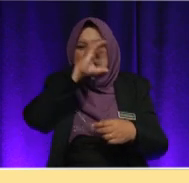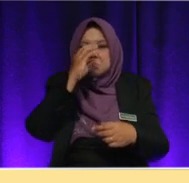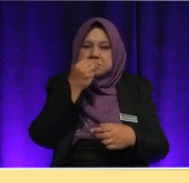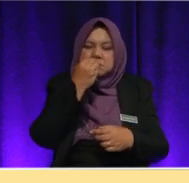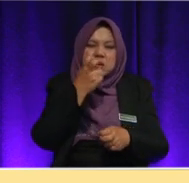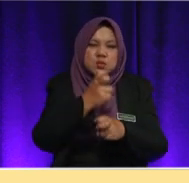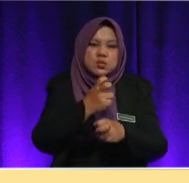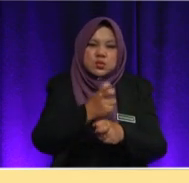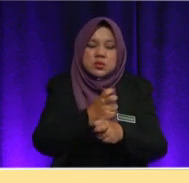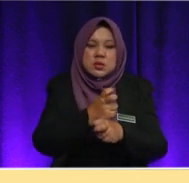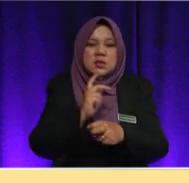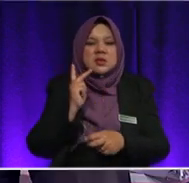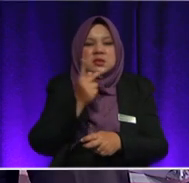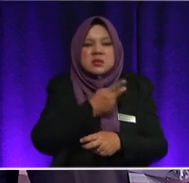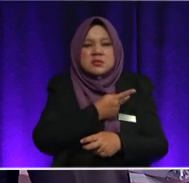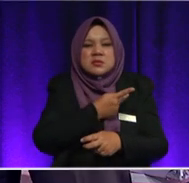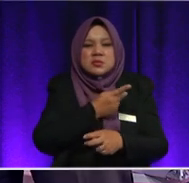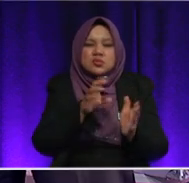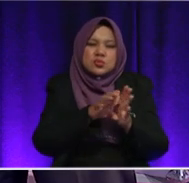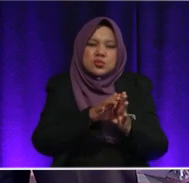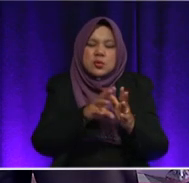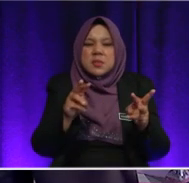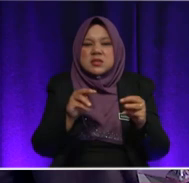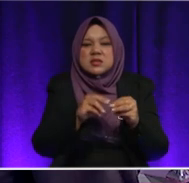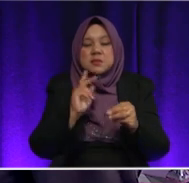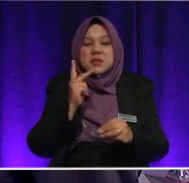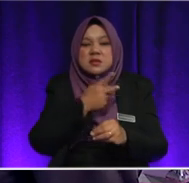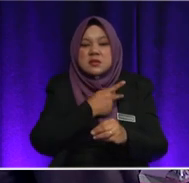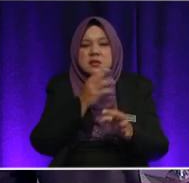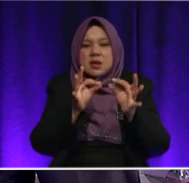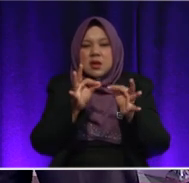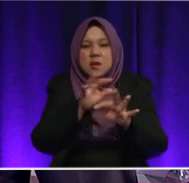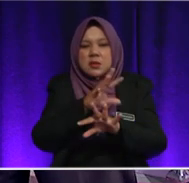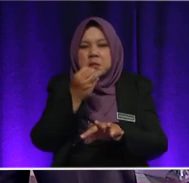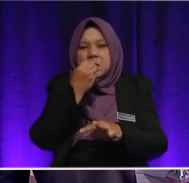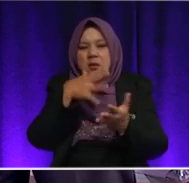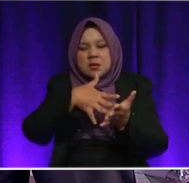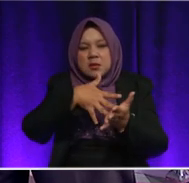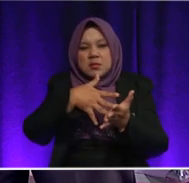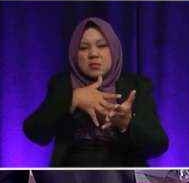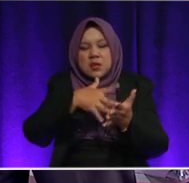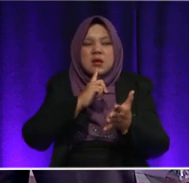macam kita ke lemah lama-lama dia akan mati